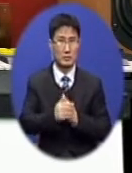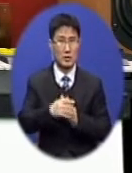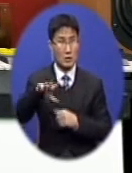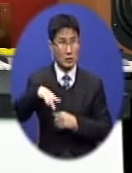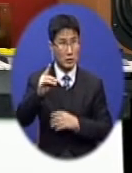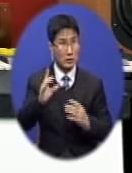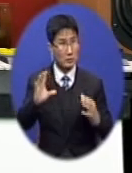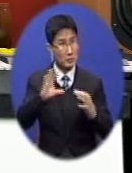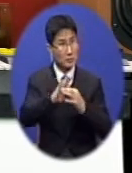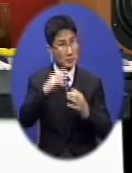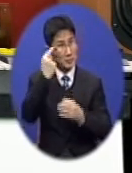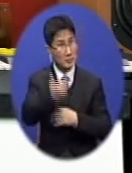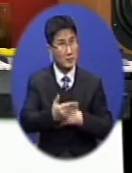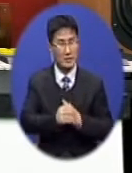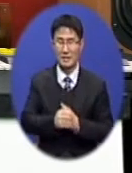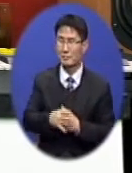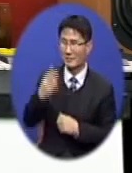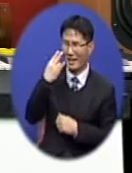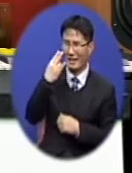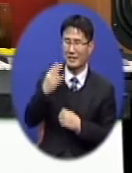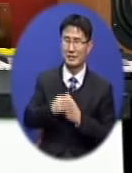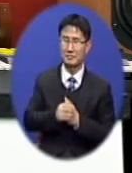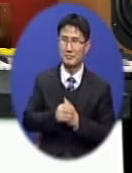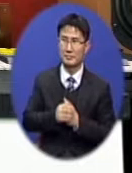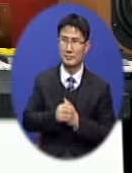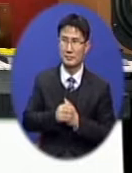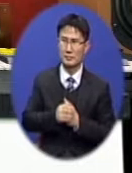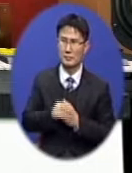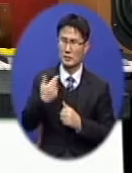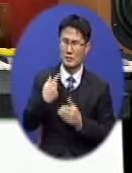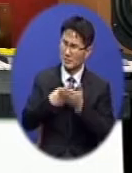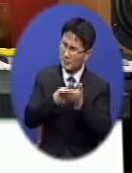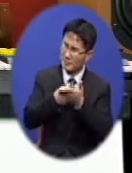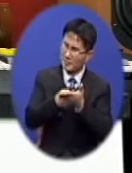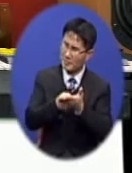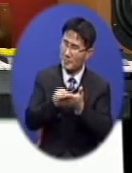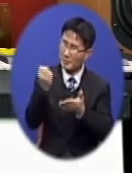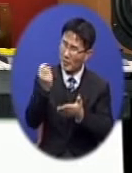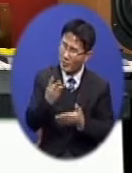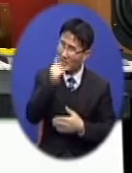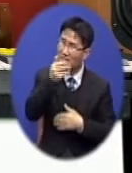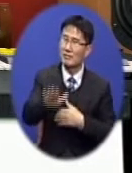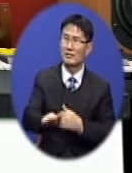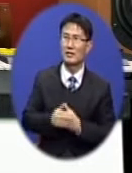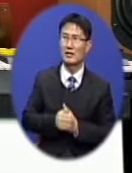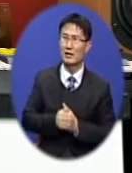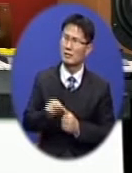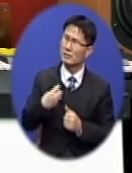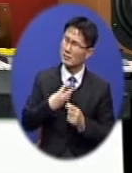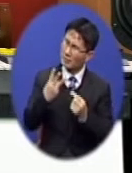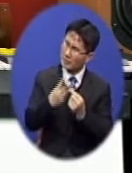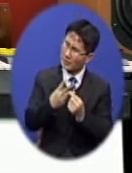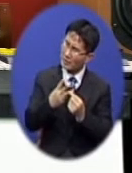처음 연결하신 거죠? 예. 네. 아, 제가 이거 신청을 몇 번 했거든요. 한 세 번째인가